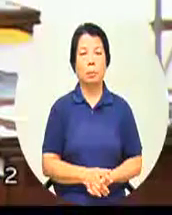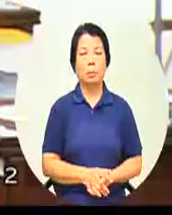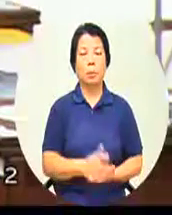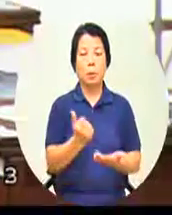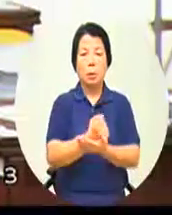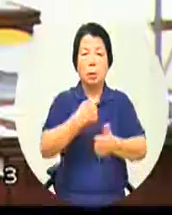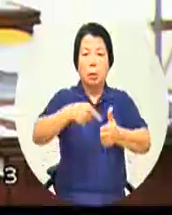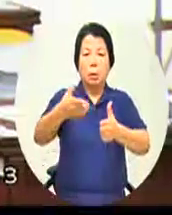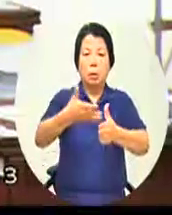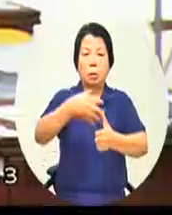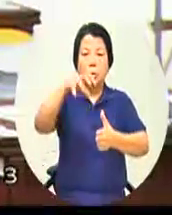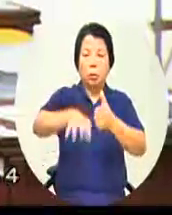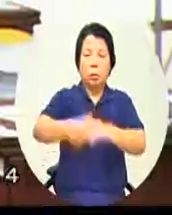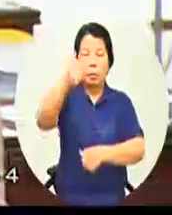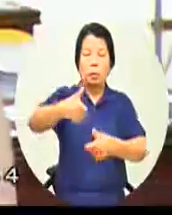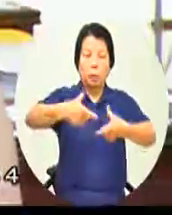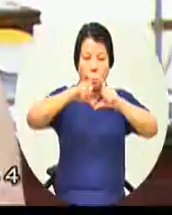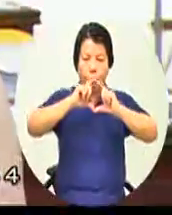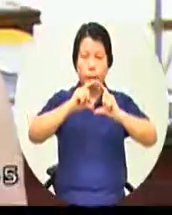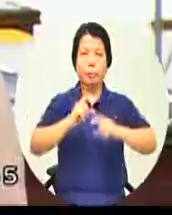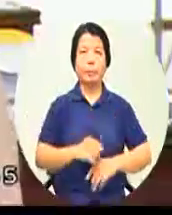教育局长文先生回复一下。